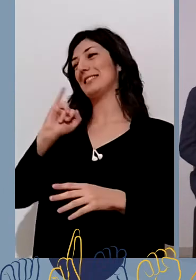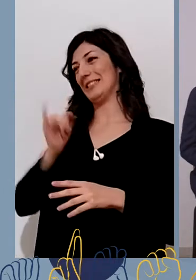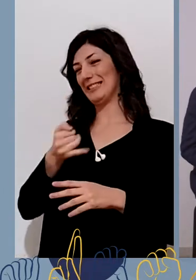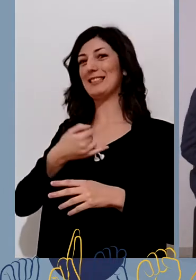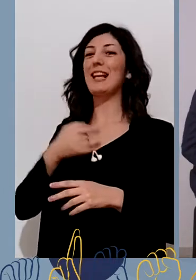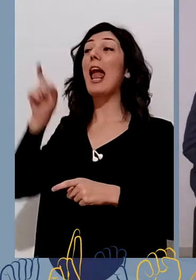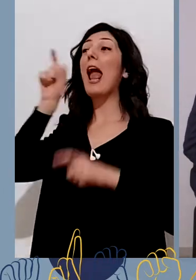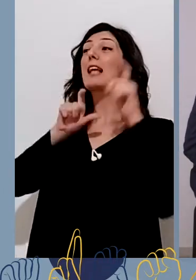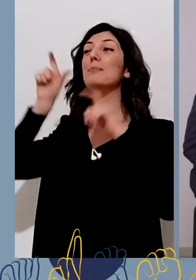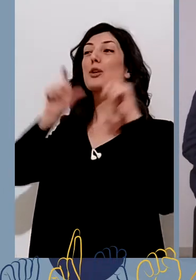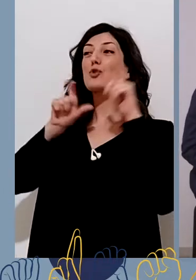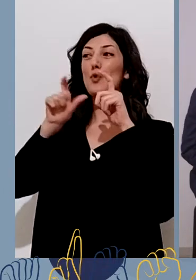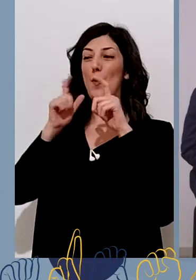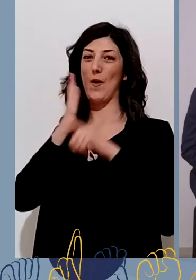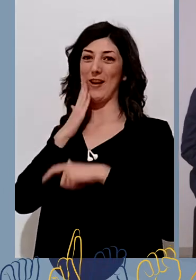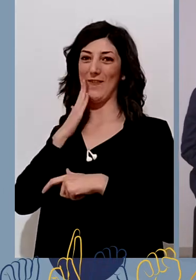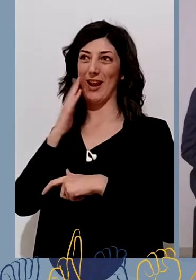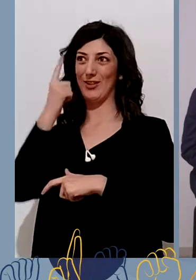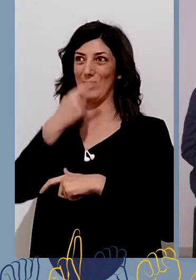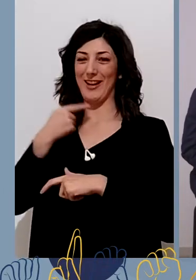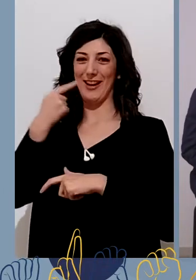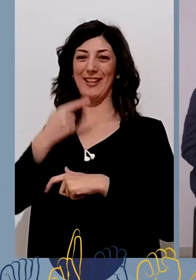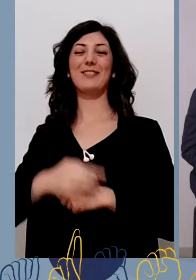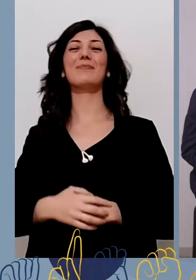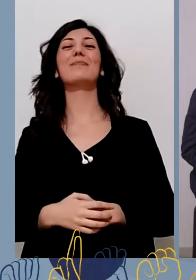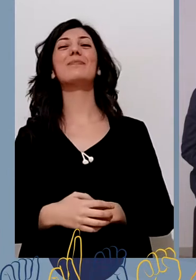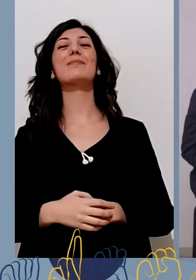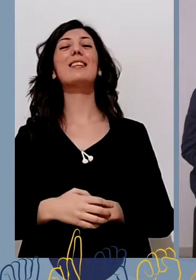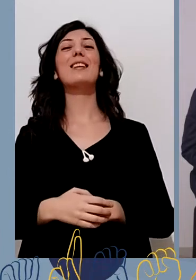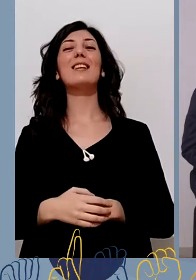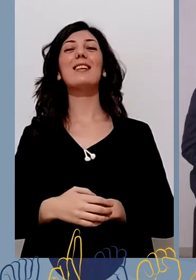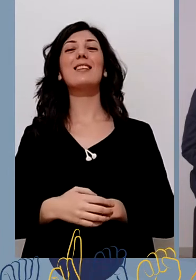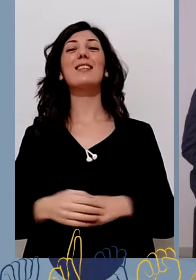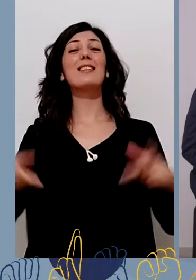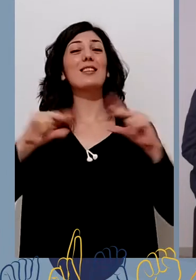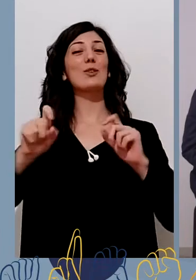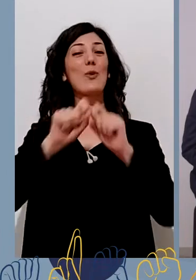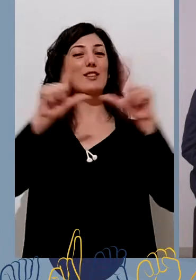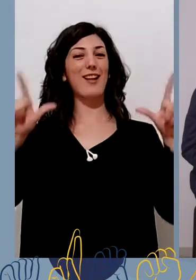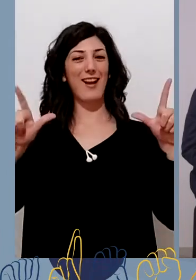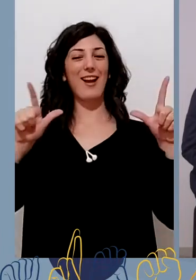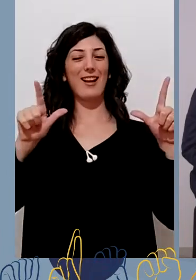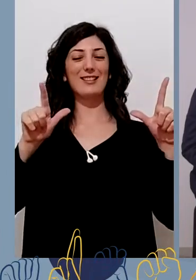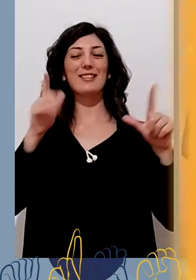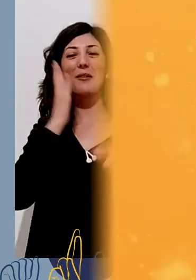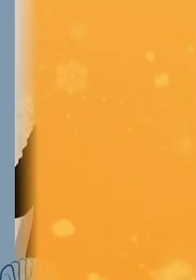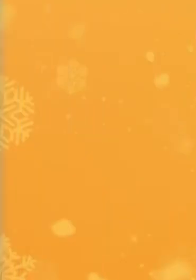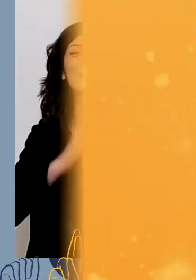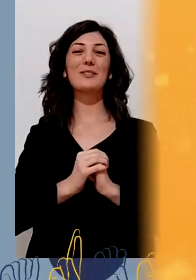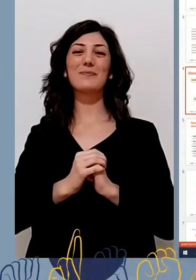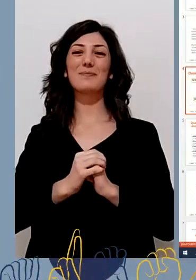espressioni facciali. Quindi, se torniamo alle slide, possiamo approfondire l'argomento.